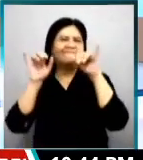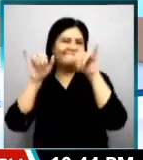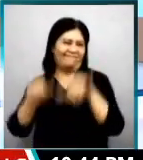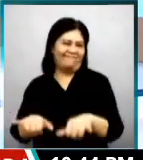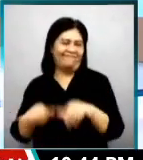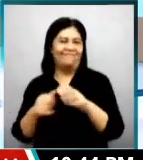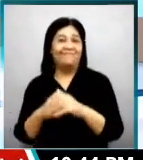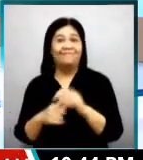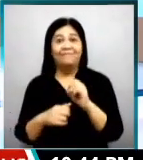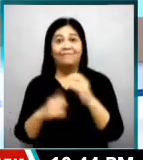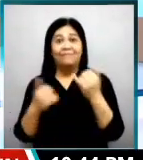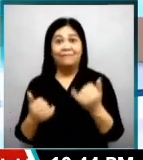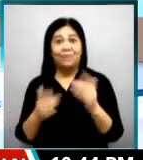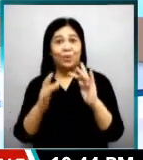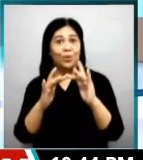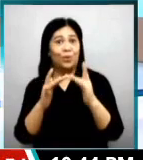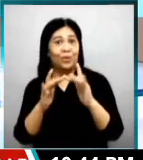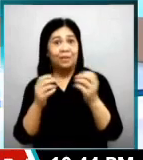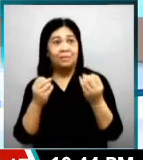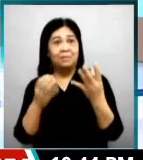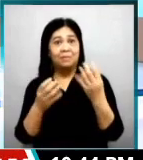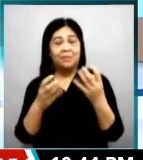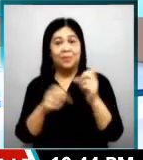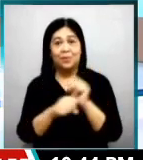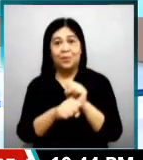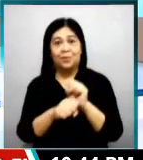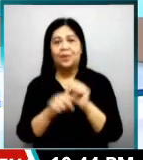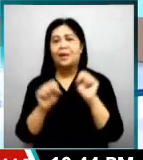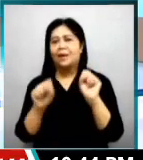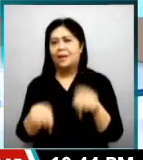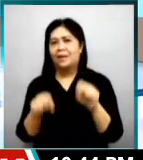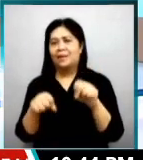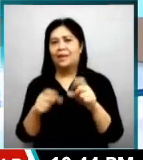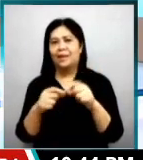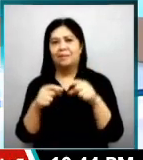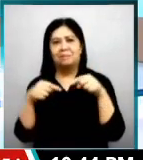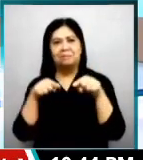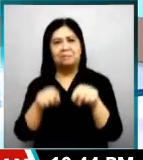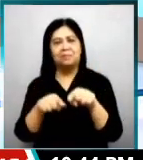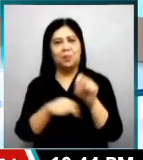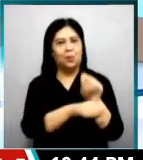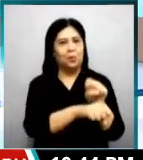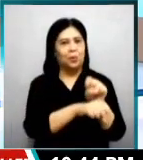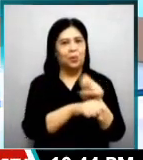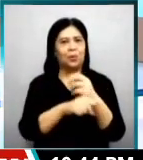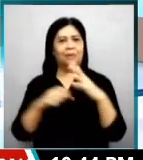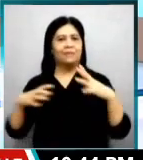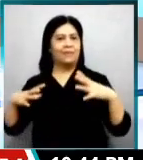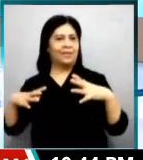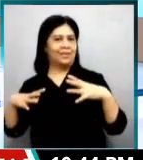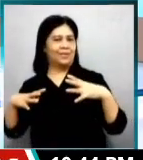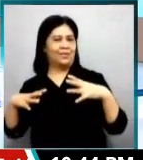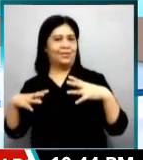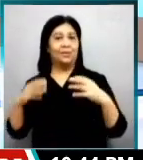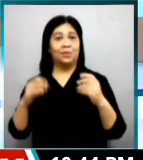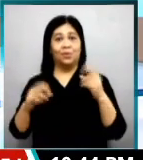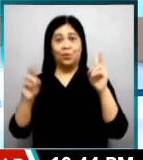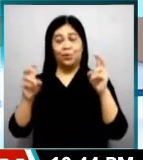ngayong online na ang maraming trabaho, kayang-kaya na raw pagsabayin ang trabaho at bakasyon o kung tawagin